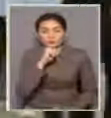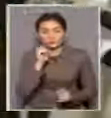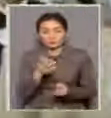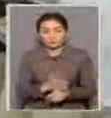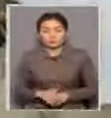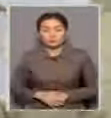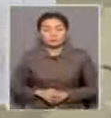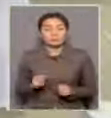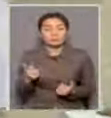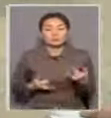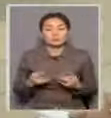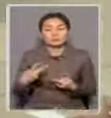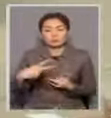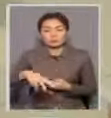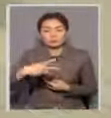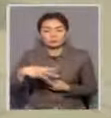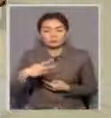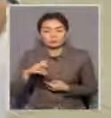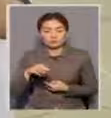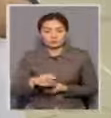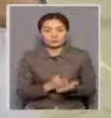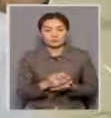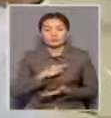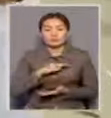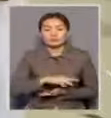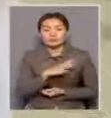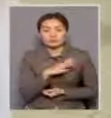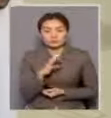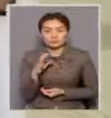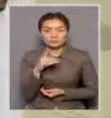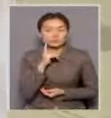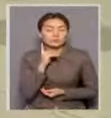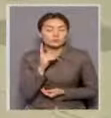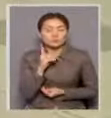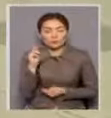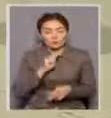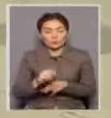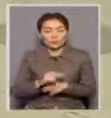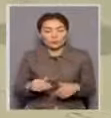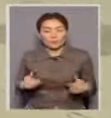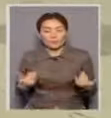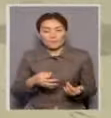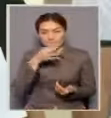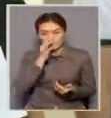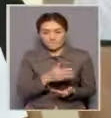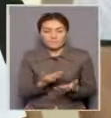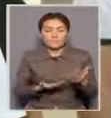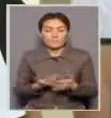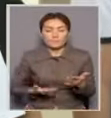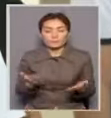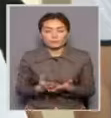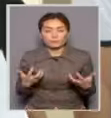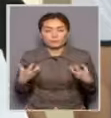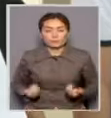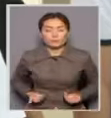бұйырды. Арнада 30 жылға жуық абыройлы қызмет атқарып келе жатқан ол жастарға білгенімен бөлісіп қана қоймай, салауатты өмір